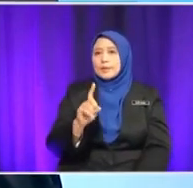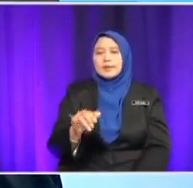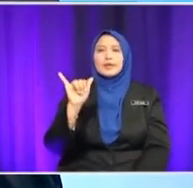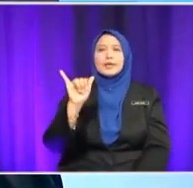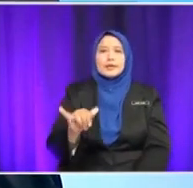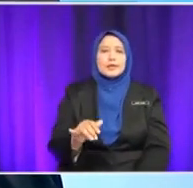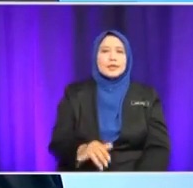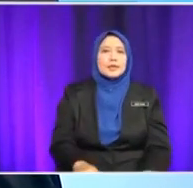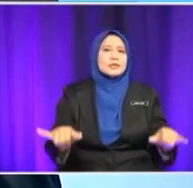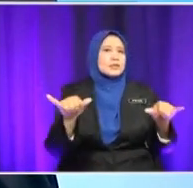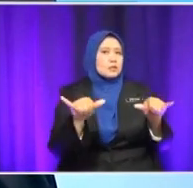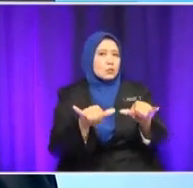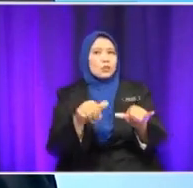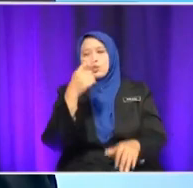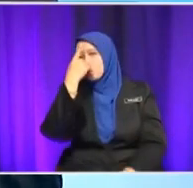mereka